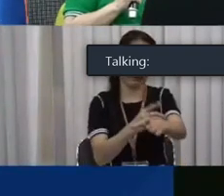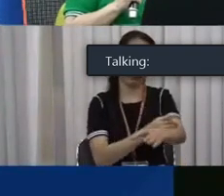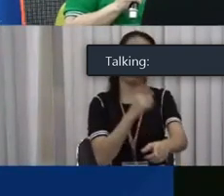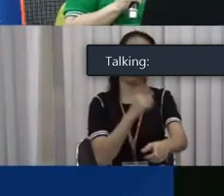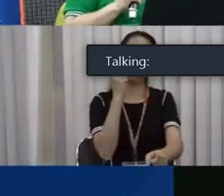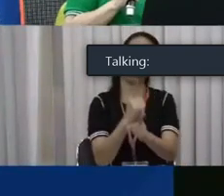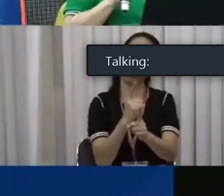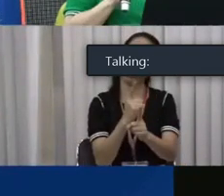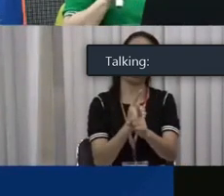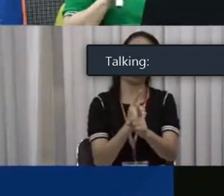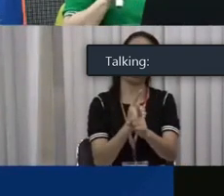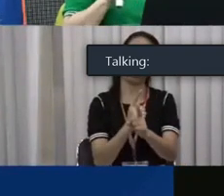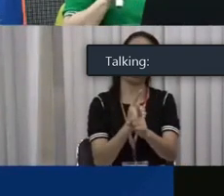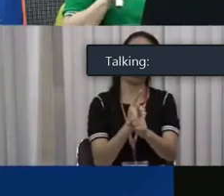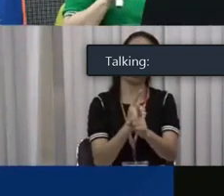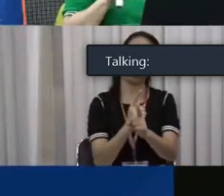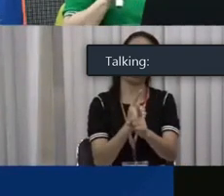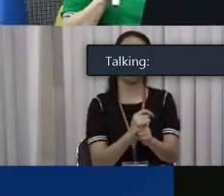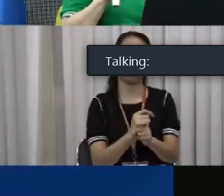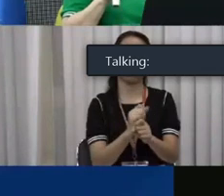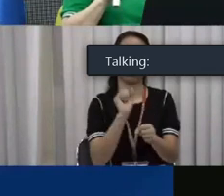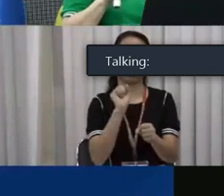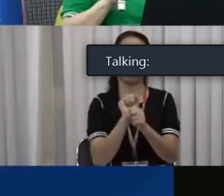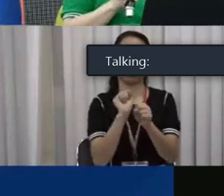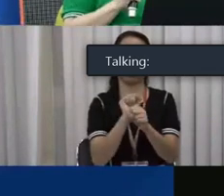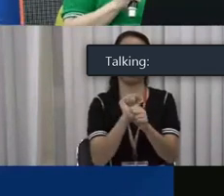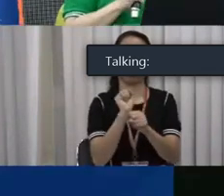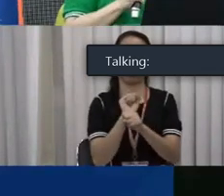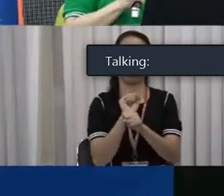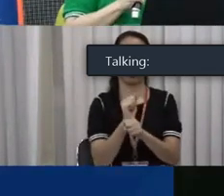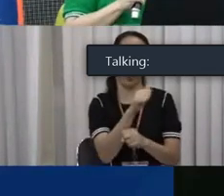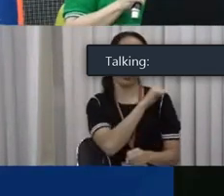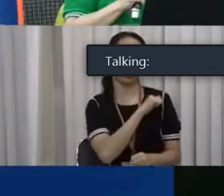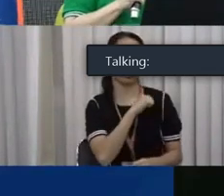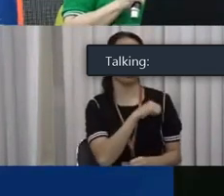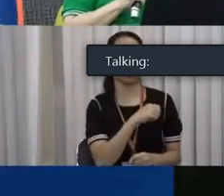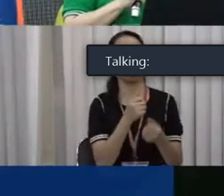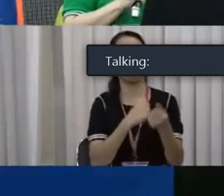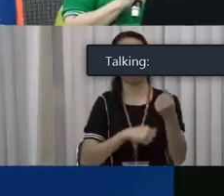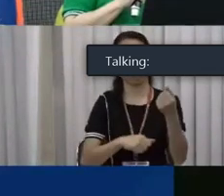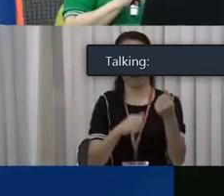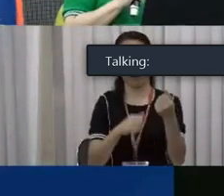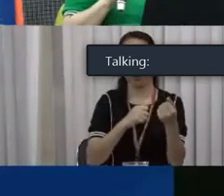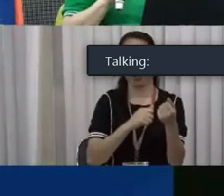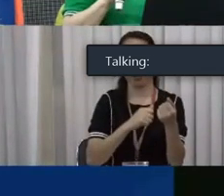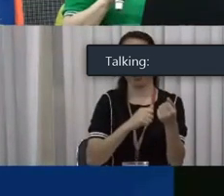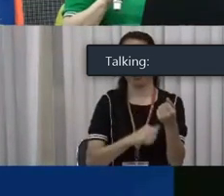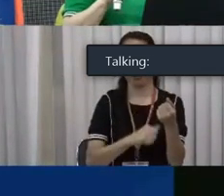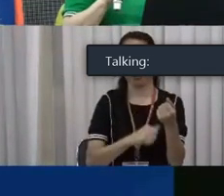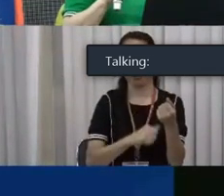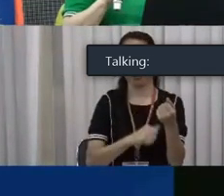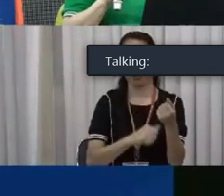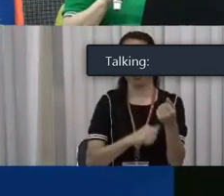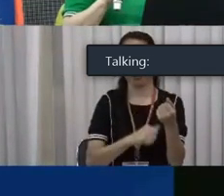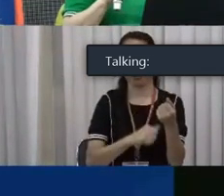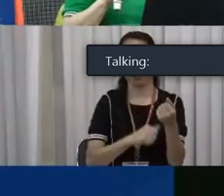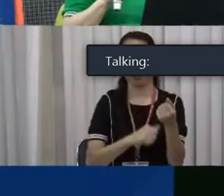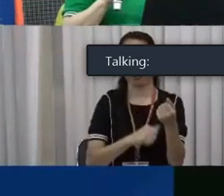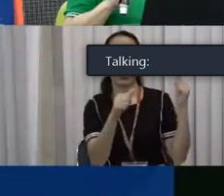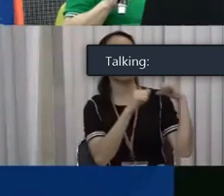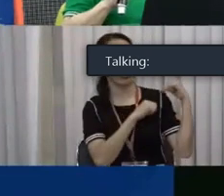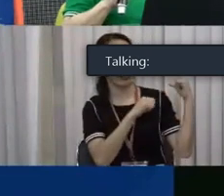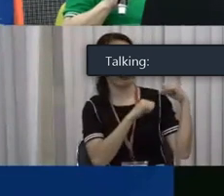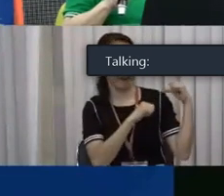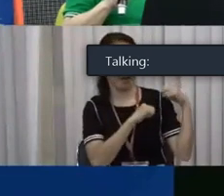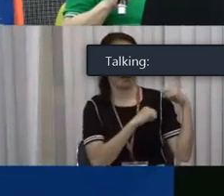attitude. Follow through with your commitments. Tagsa-tagsa nato natay mga assignments. So dili nato pasagdan ang uban